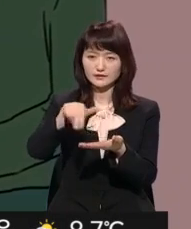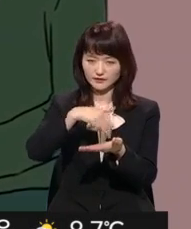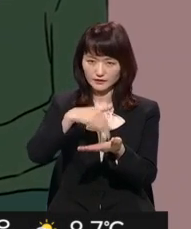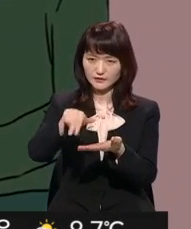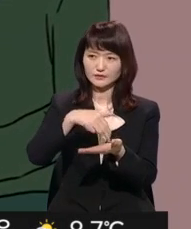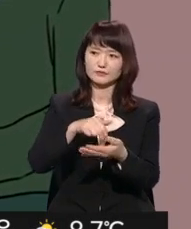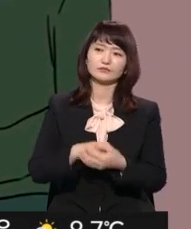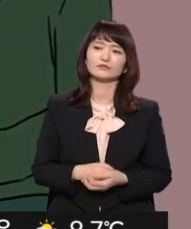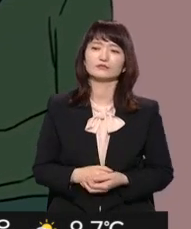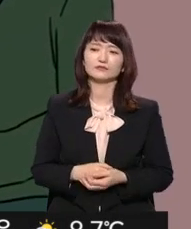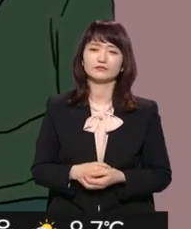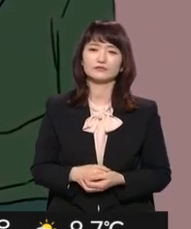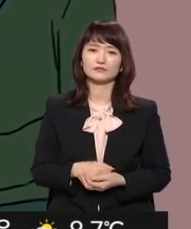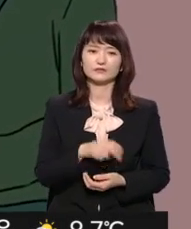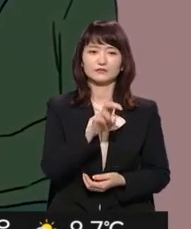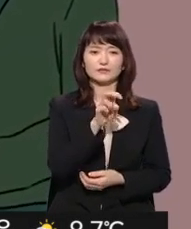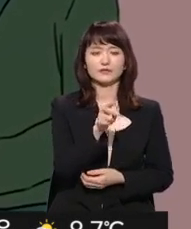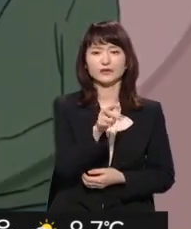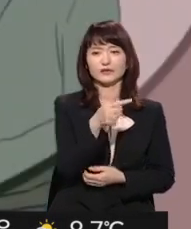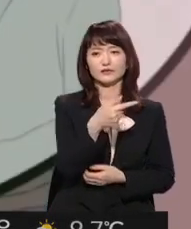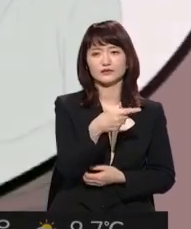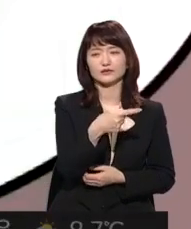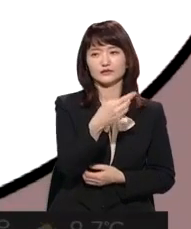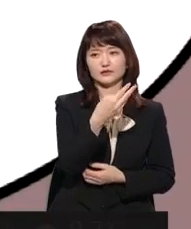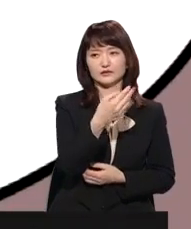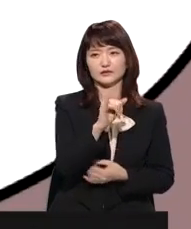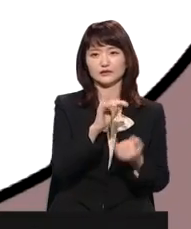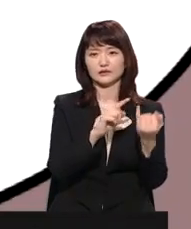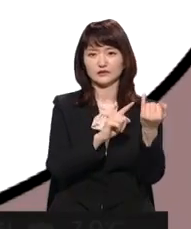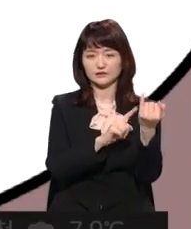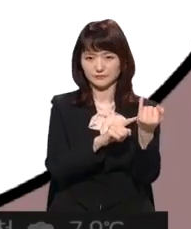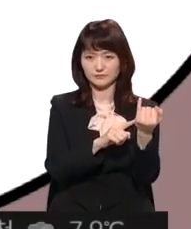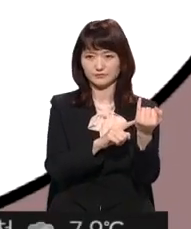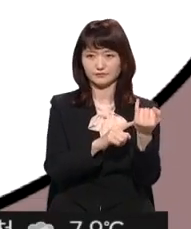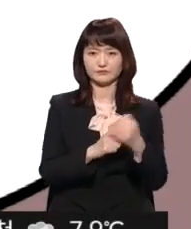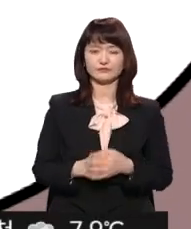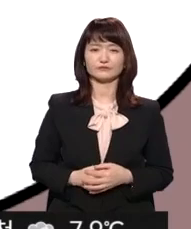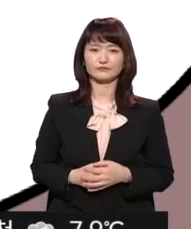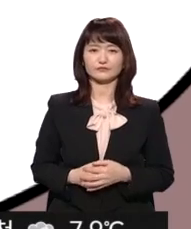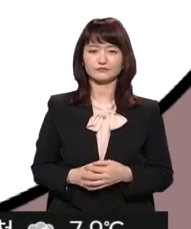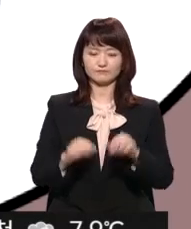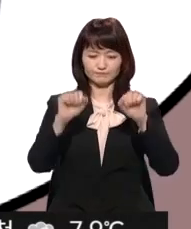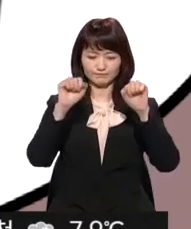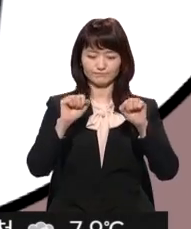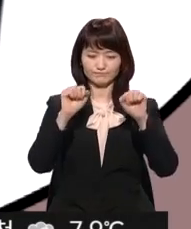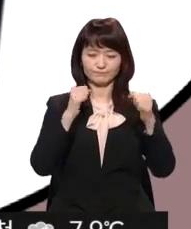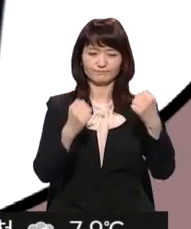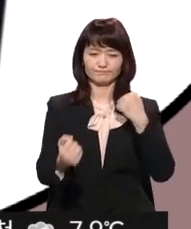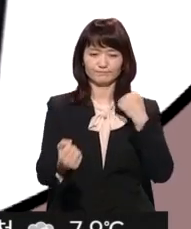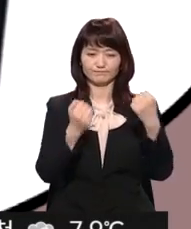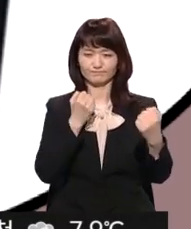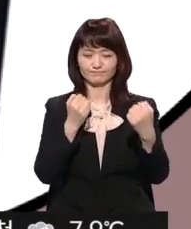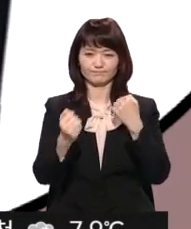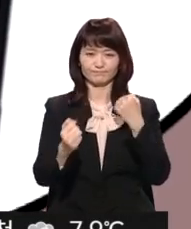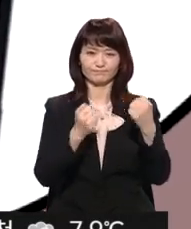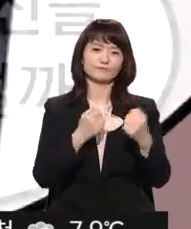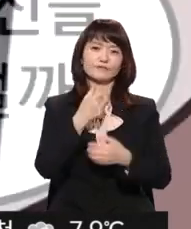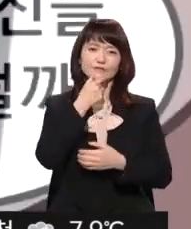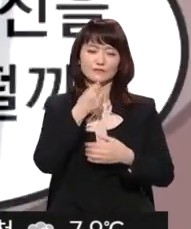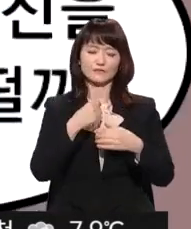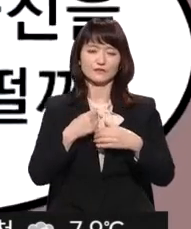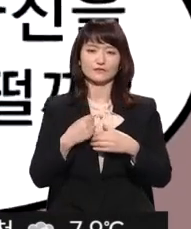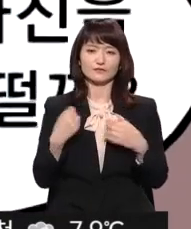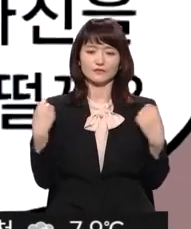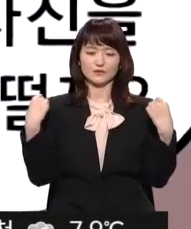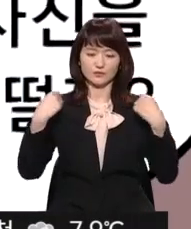며느리가 요즘 mz세대 사이에서 유행하는 바디프로필 아시죠 그러니까 열심히 운동해서 몸 만들어서 속옷차림 비키니 이런 거 입고 사진 찍는